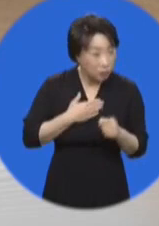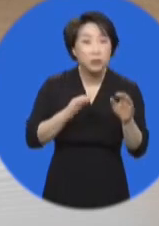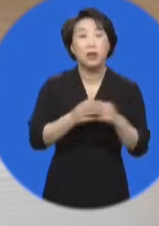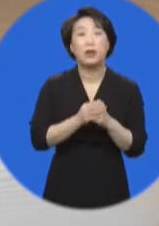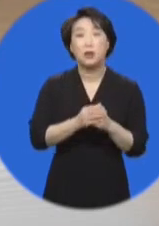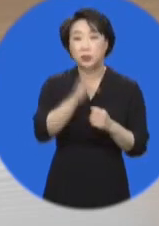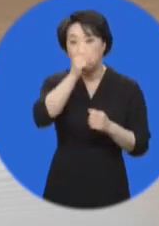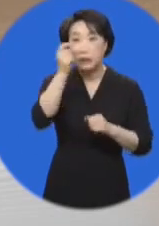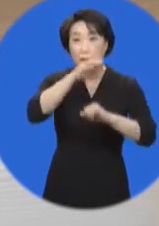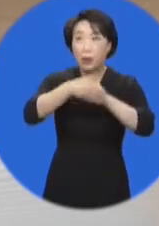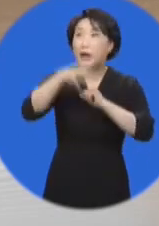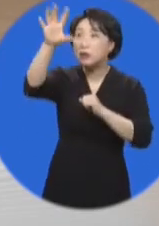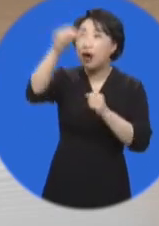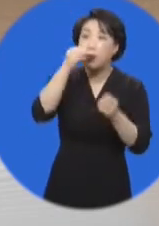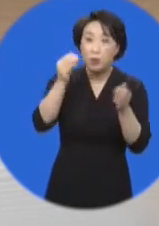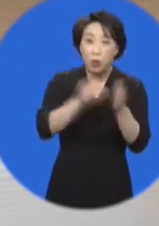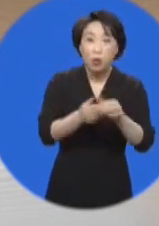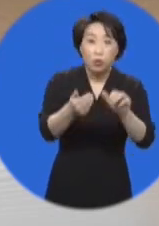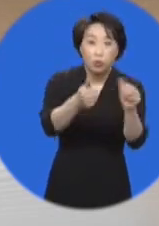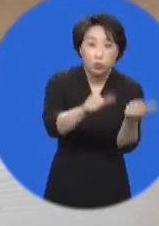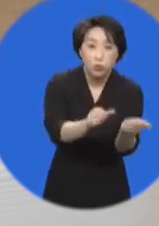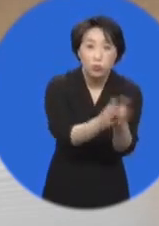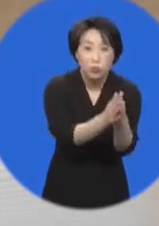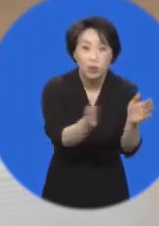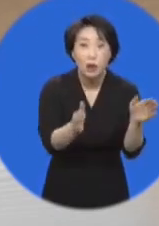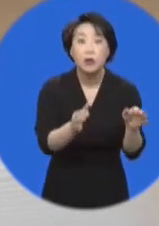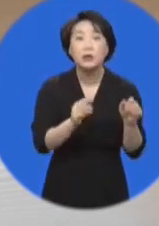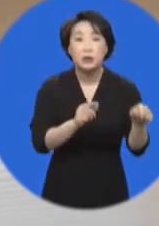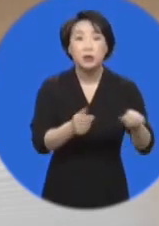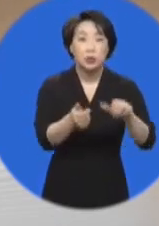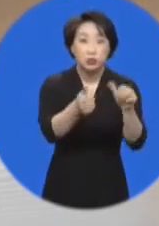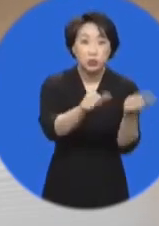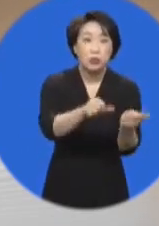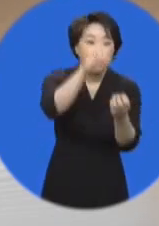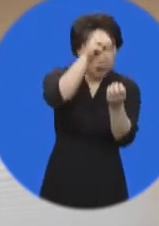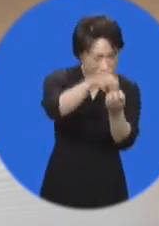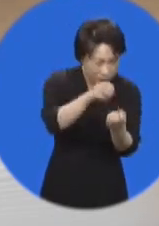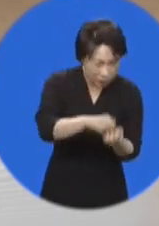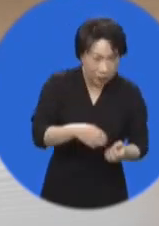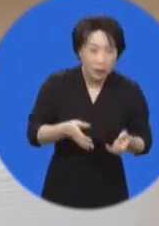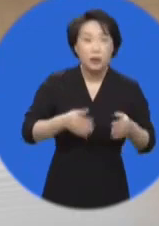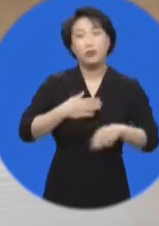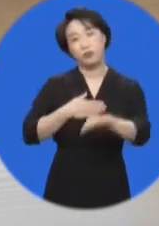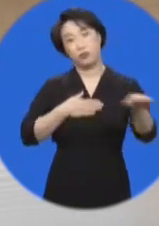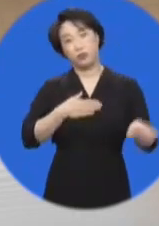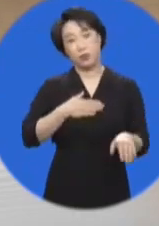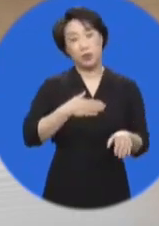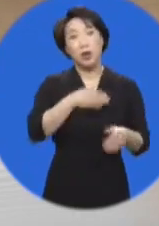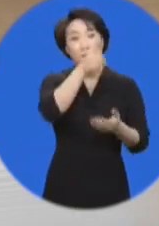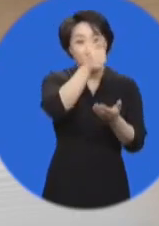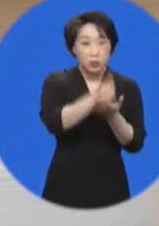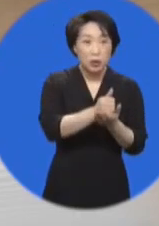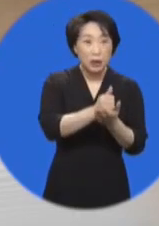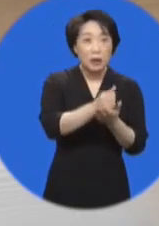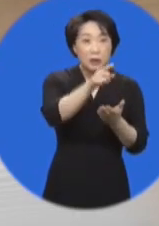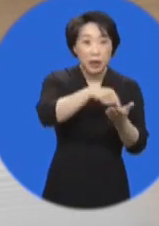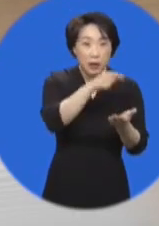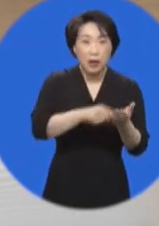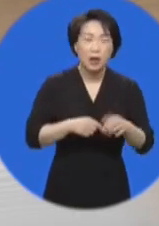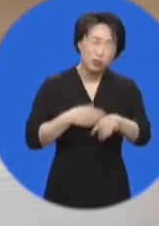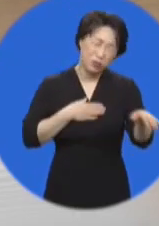선악과를 먹고 정령 죽게 되어 죽음으로 태어나서 죗값으로